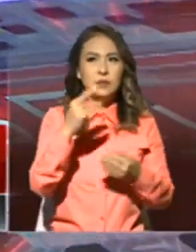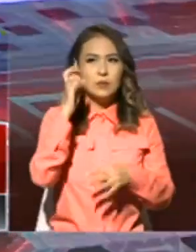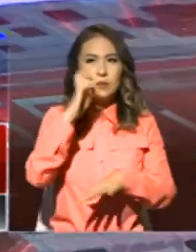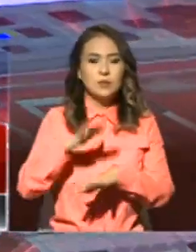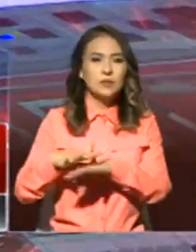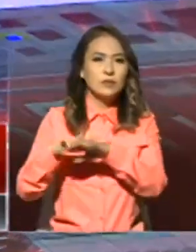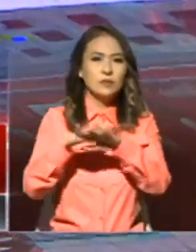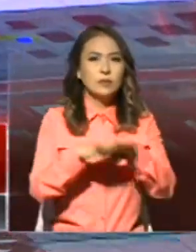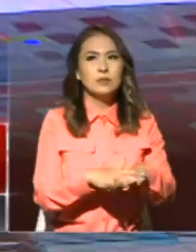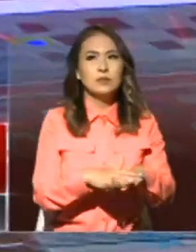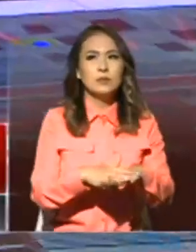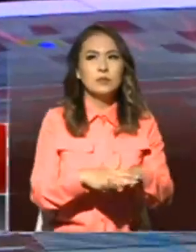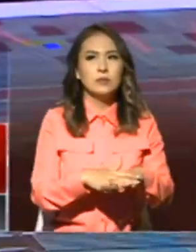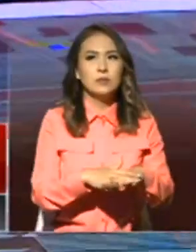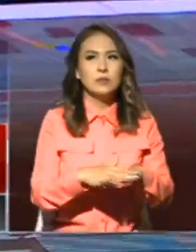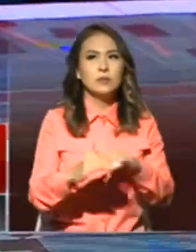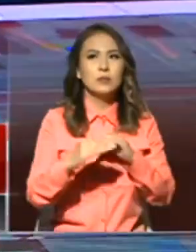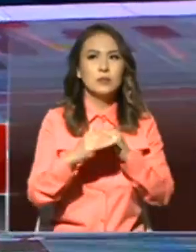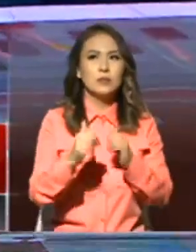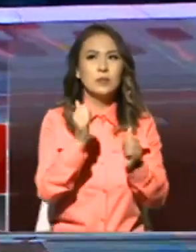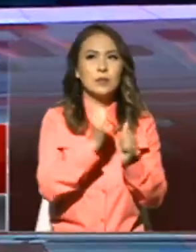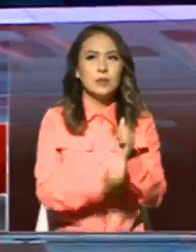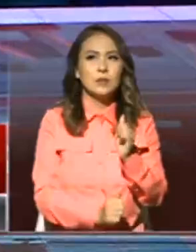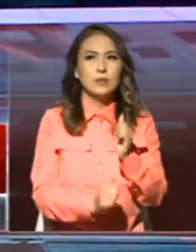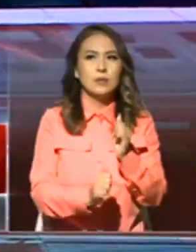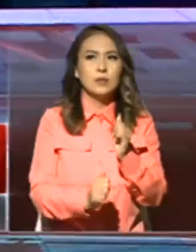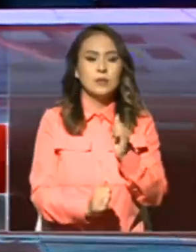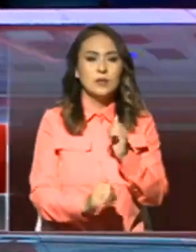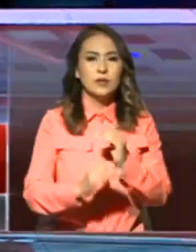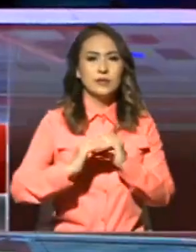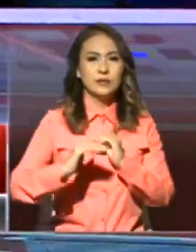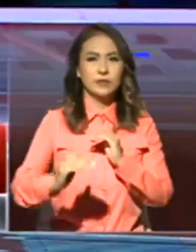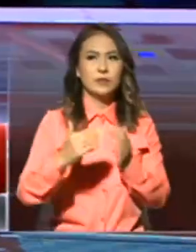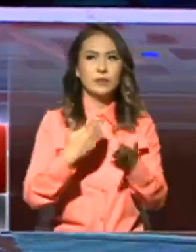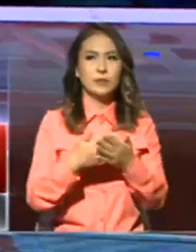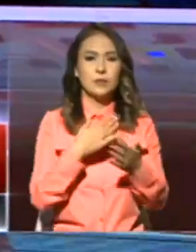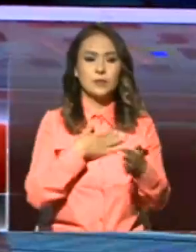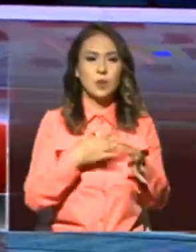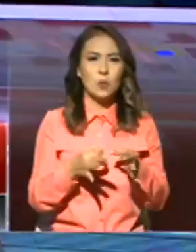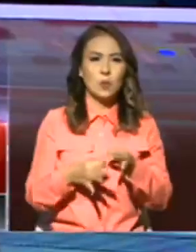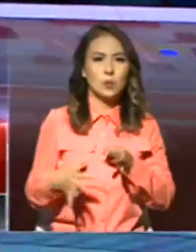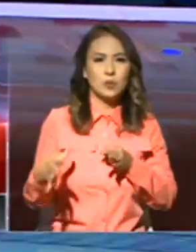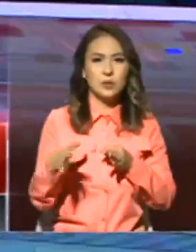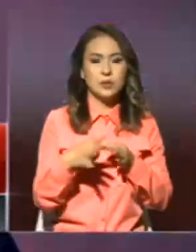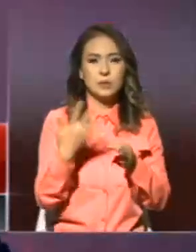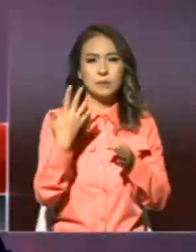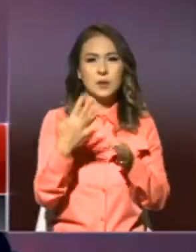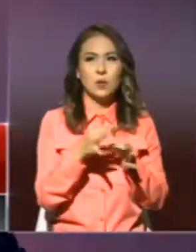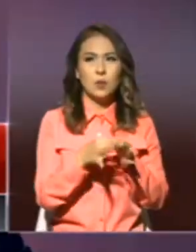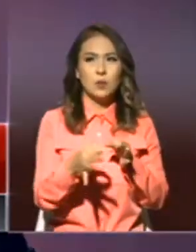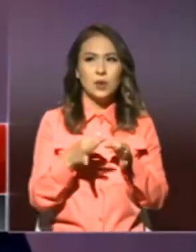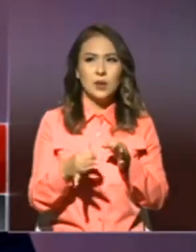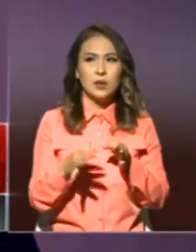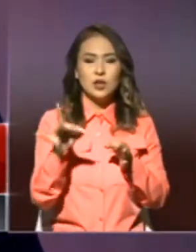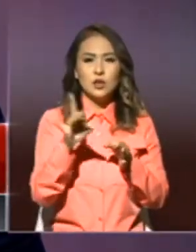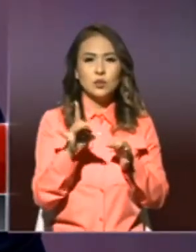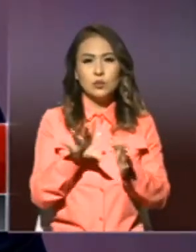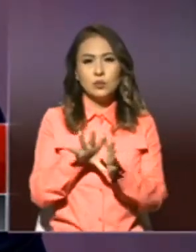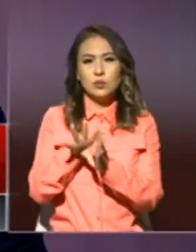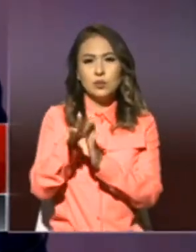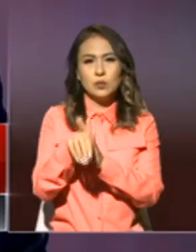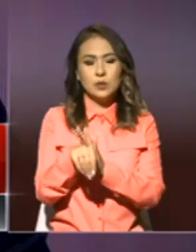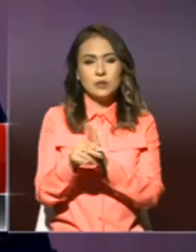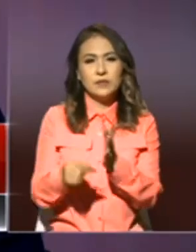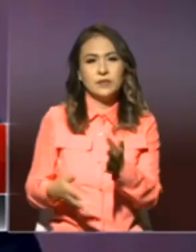салынады, мысалы. Ал әр жердің бюджеттің, мысалы, біздің облысым, біздің Қазақстан Республикасы, бес-ақ облыс республикалық бюджетке донорды